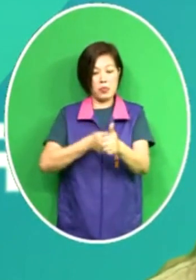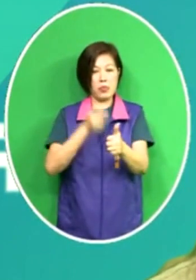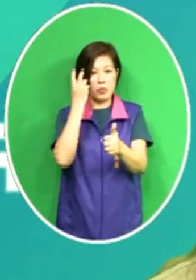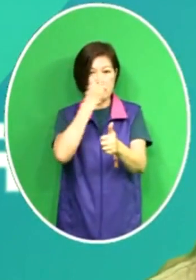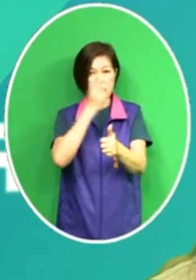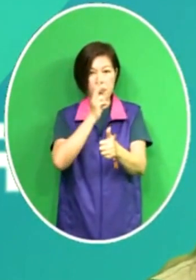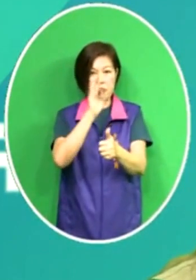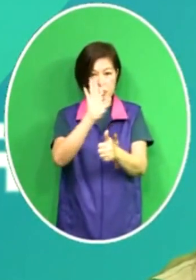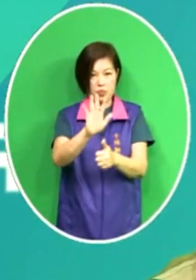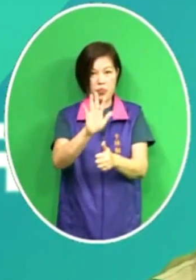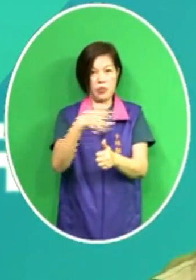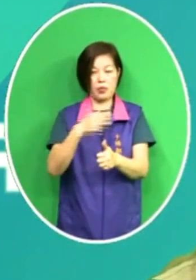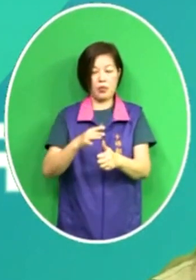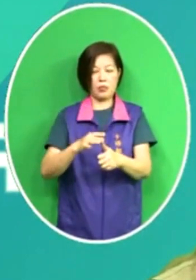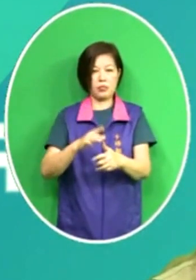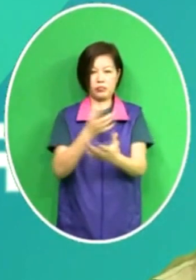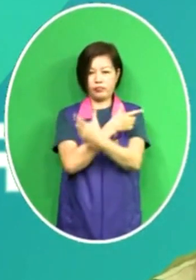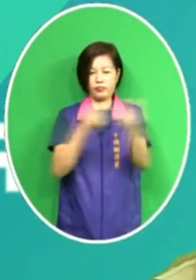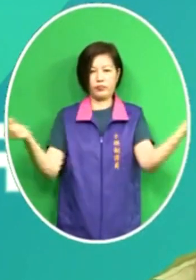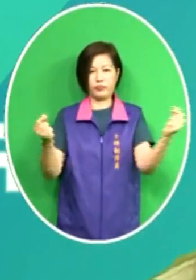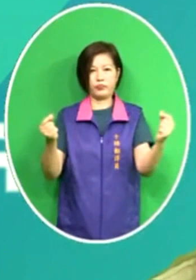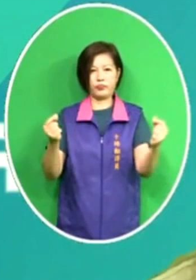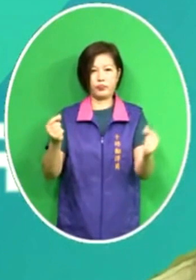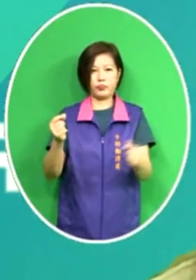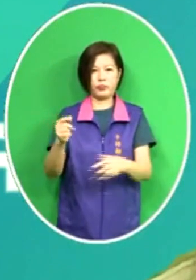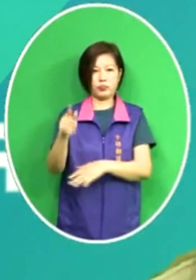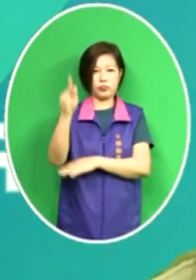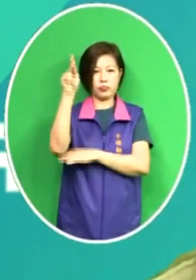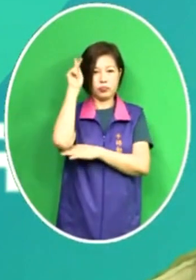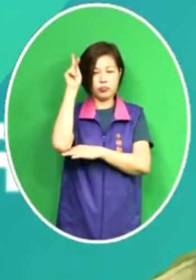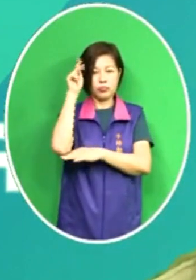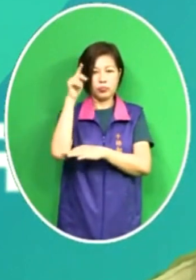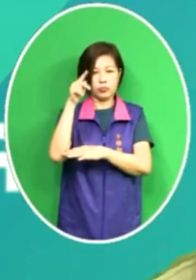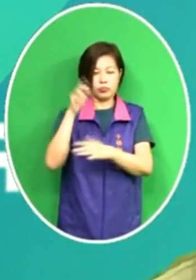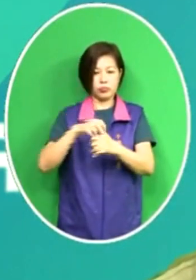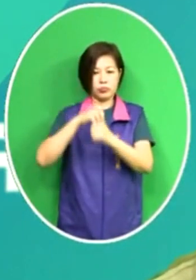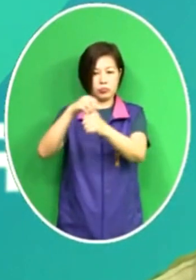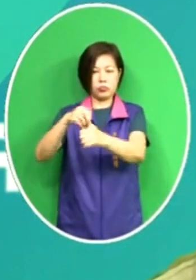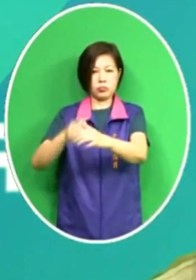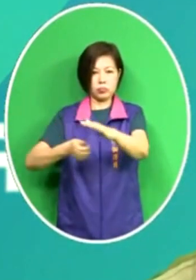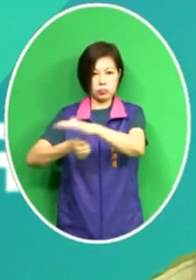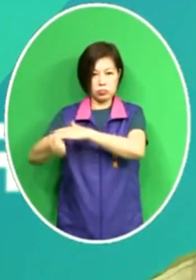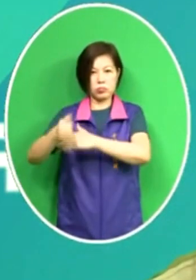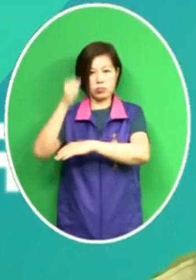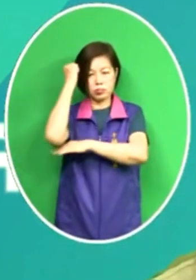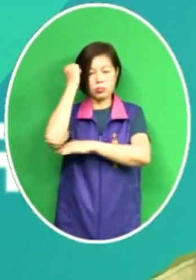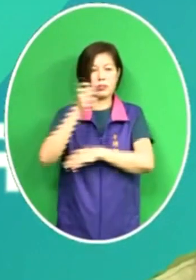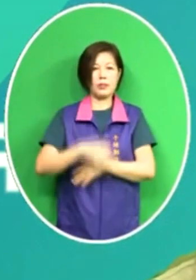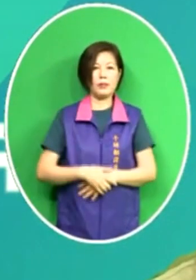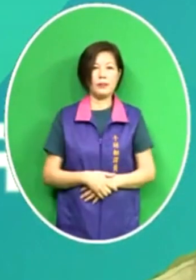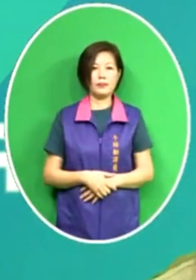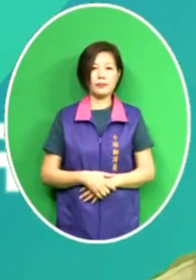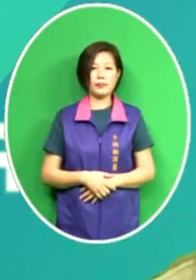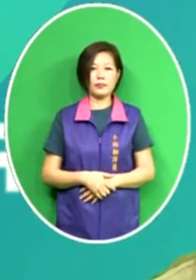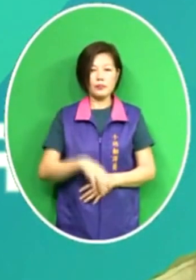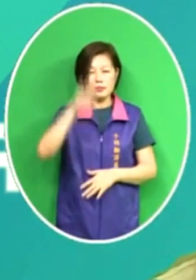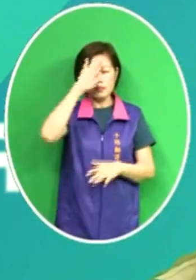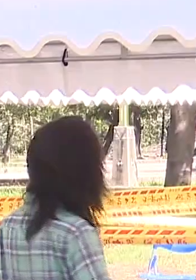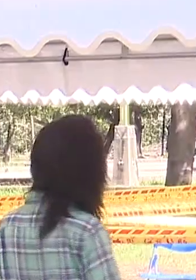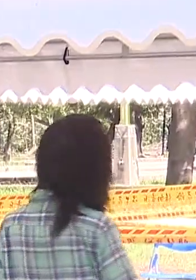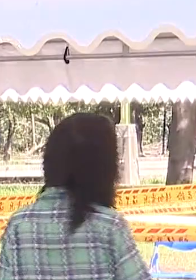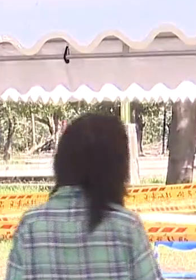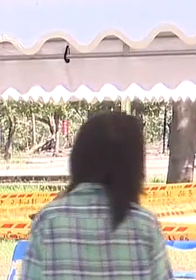律住到这个防疫旅馆呢，也特别针对防疫旅馆的部分呢，来做一些相关的一些补